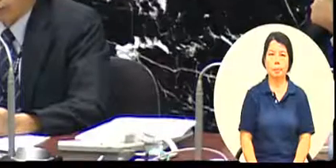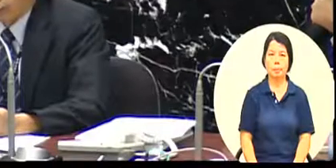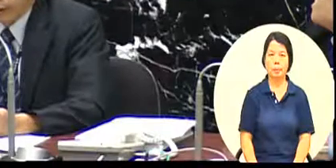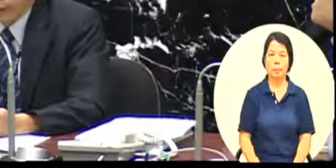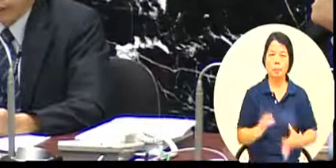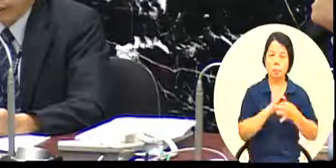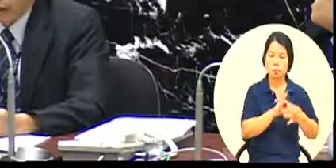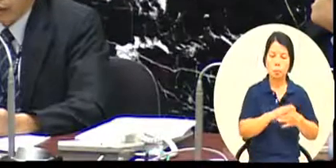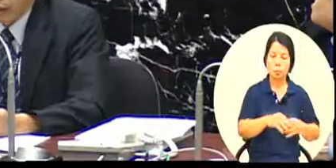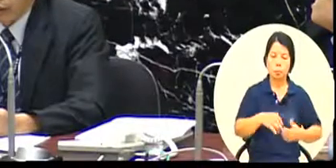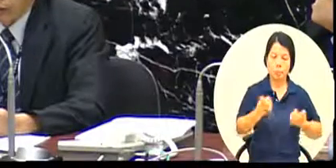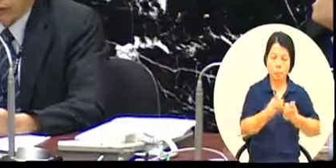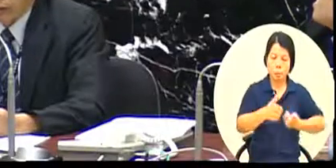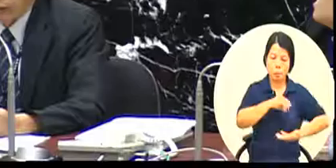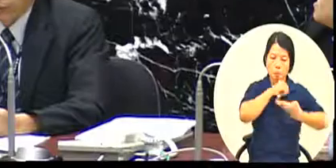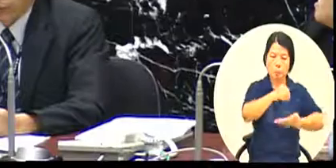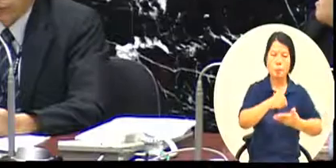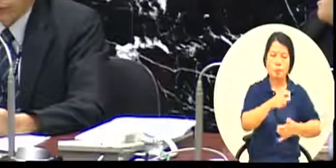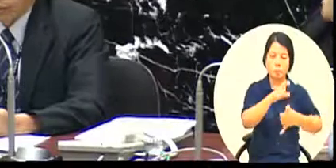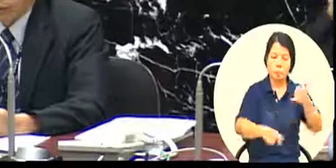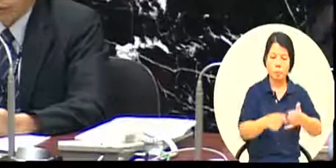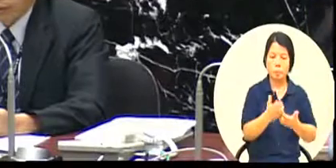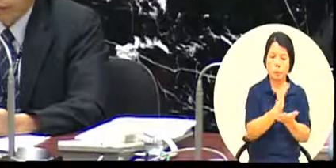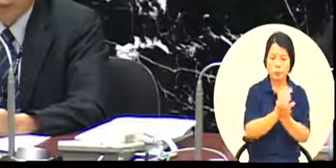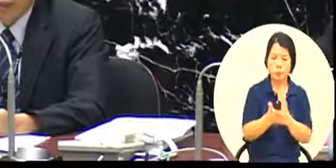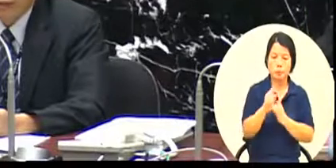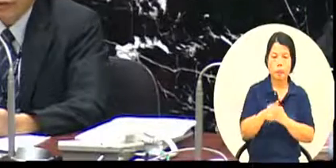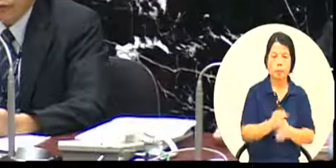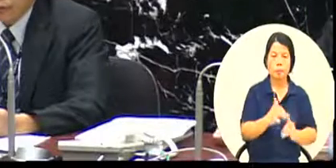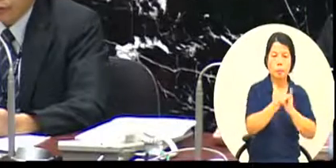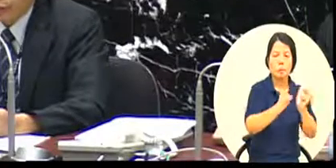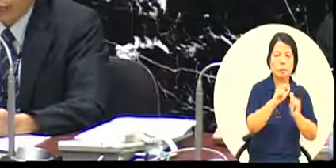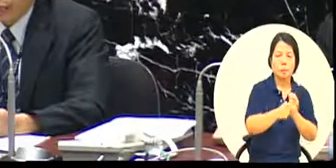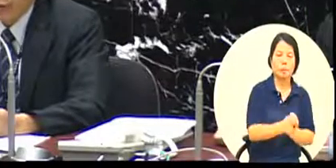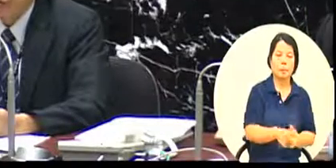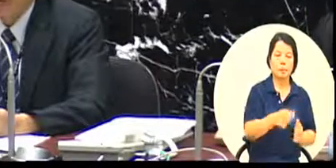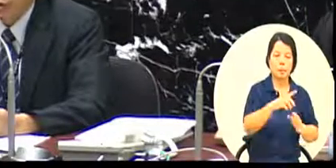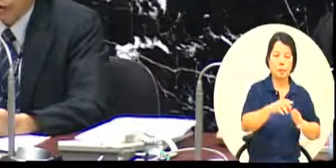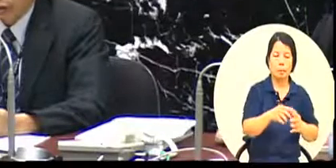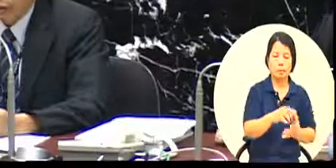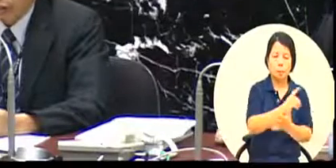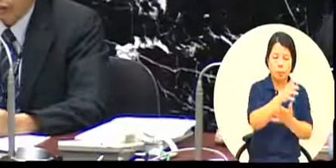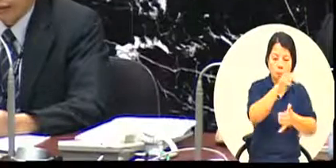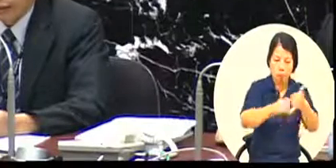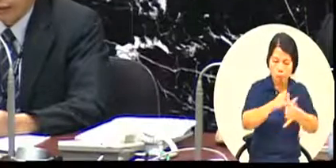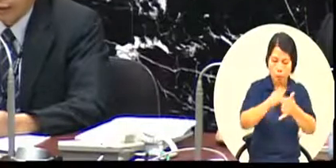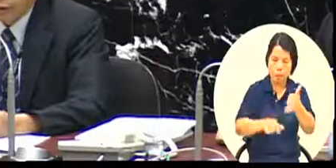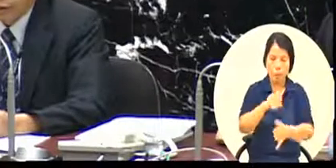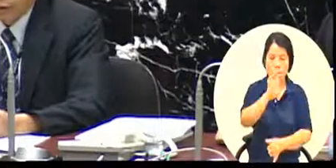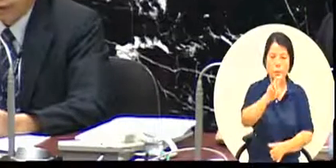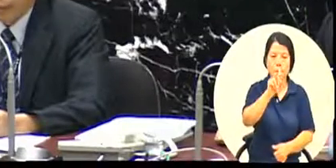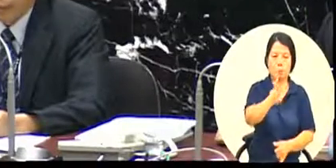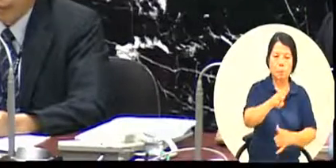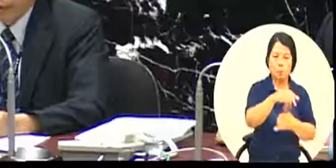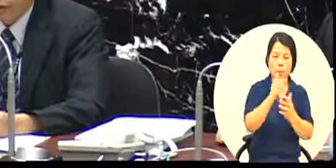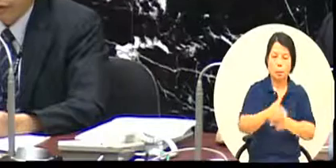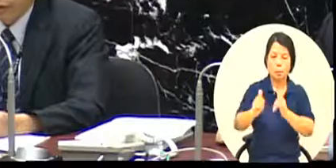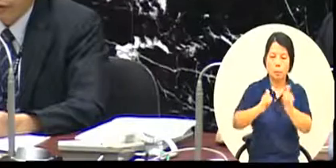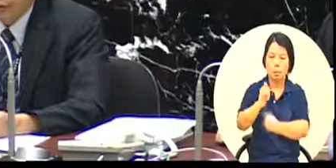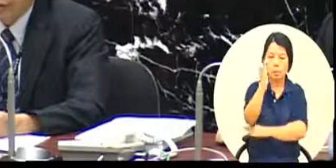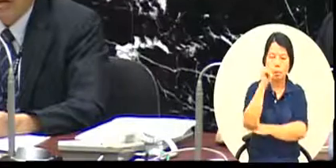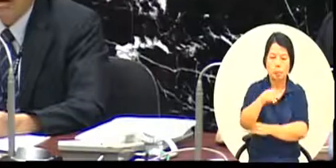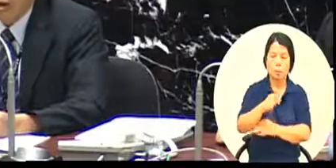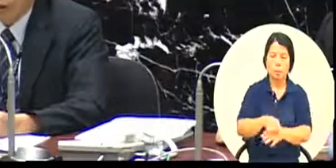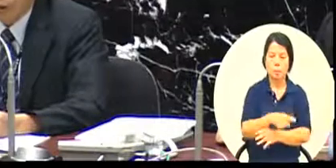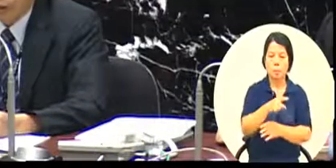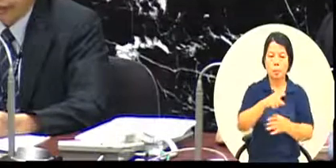有关于议员的提案哈，分类如下哈：民间类编号一至四十二号，四十二案；社政类编号一至